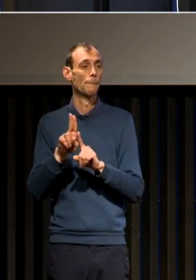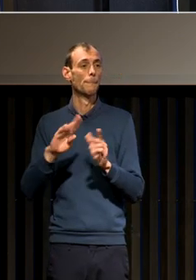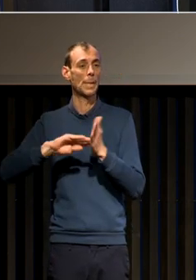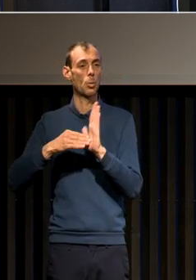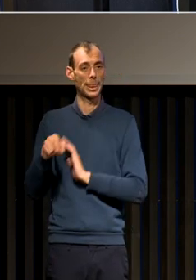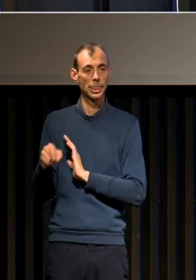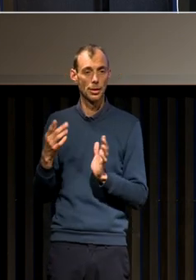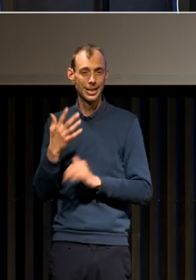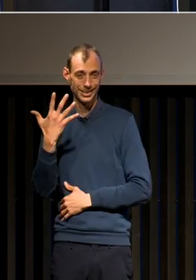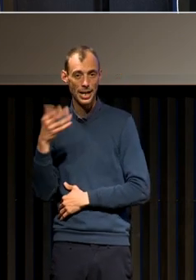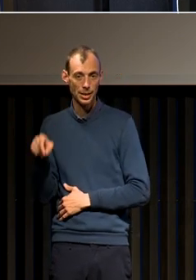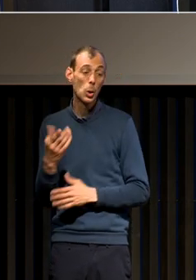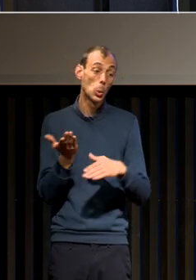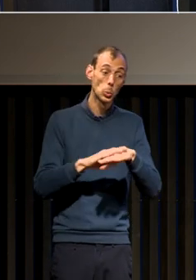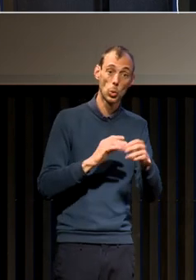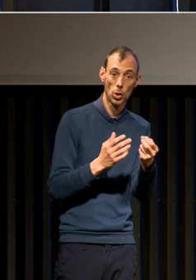fait 200.